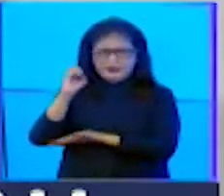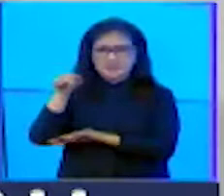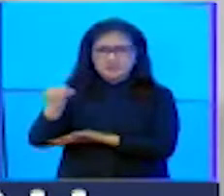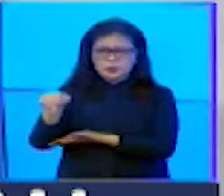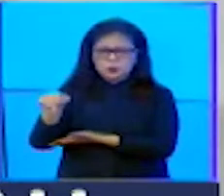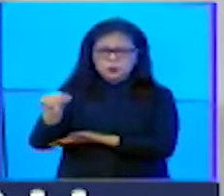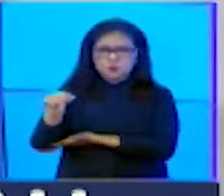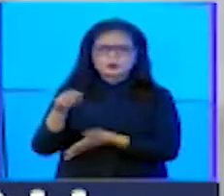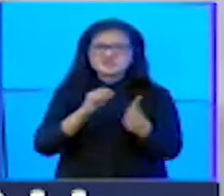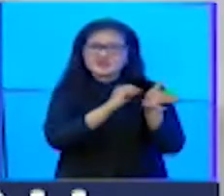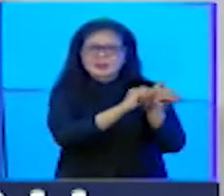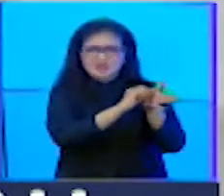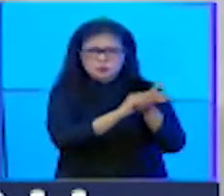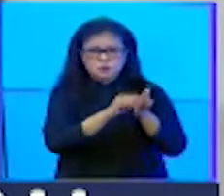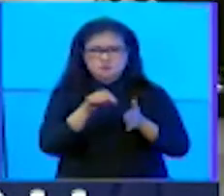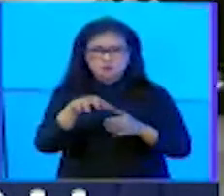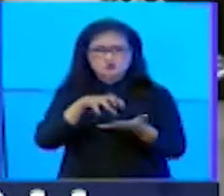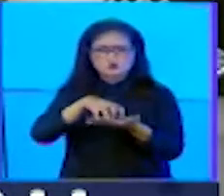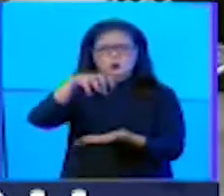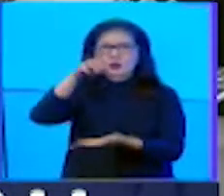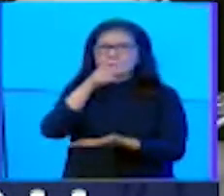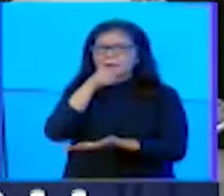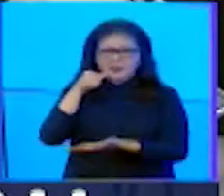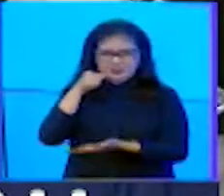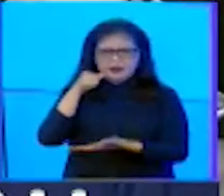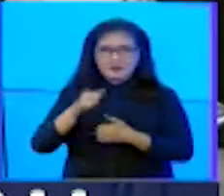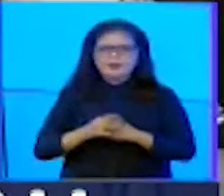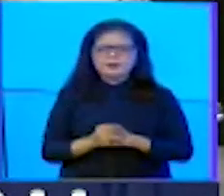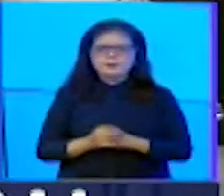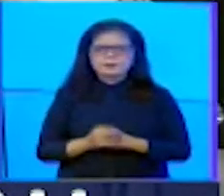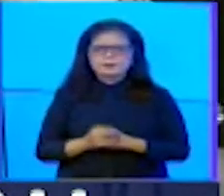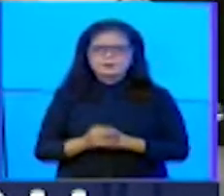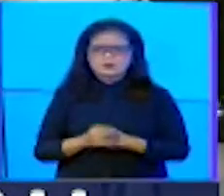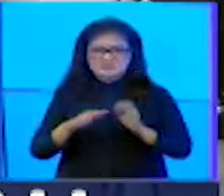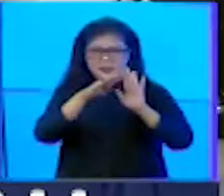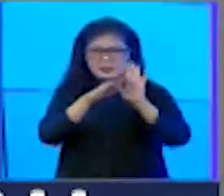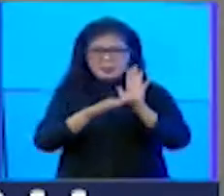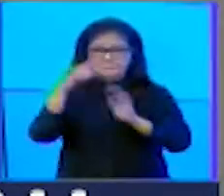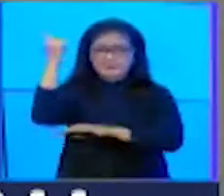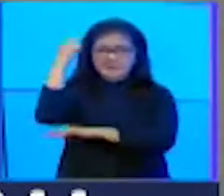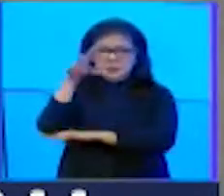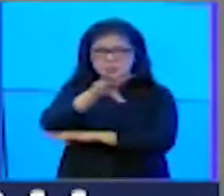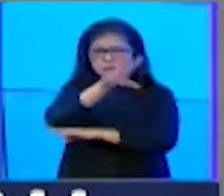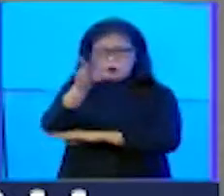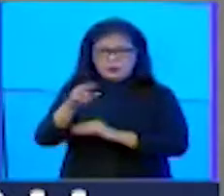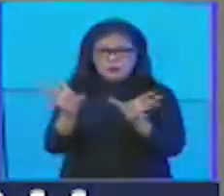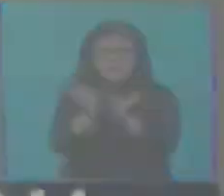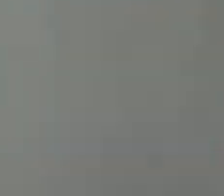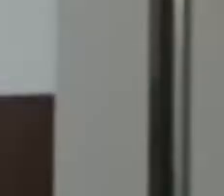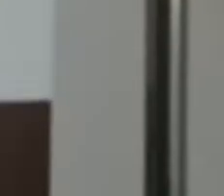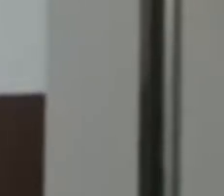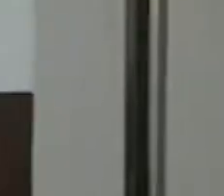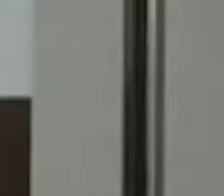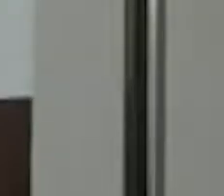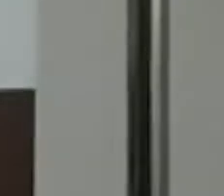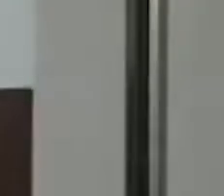zona merah atau level kewaspadaan COVID-19. Data pemerintah Provinsi Jawa Barat, angka reproduksi kasus COVID-19 di kota Bandung saat